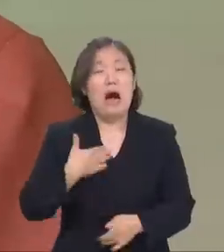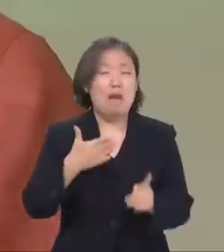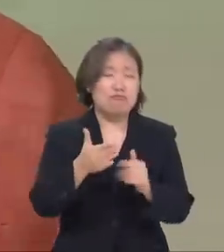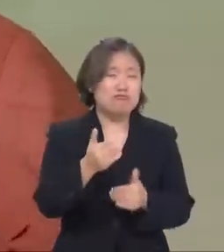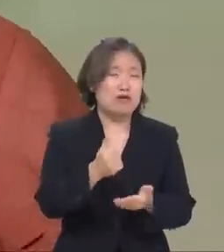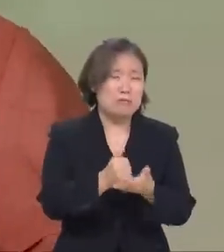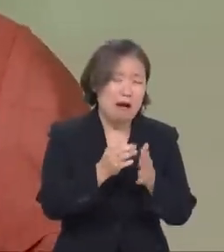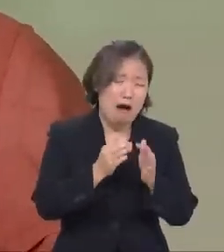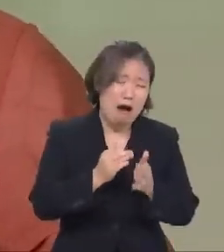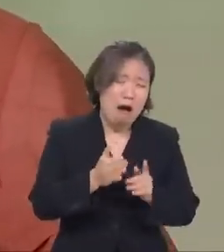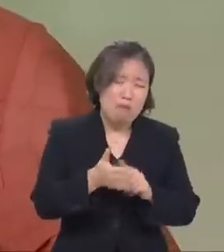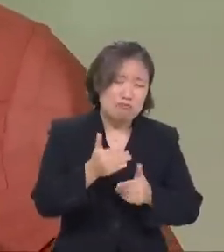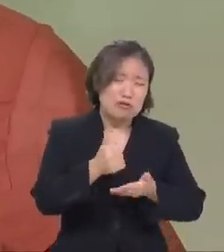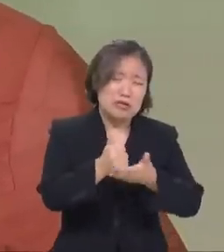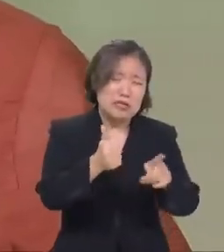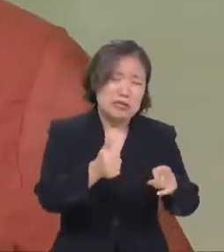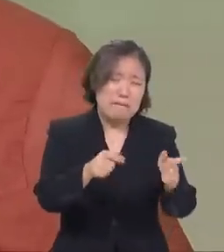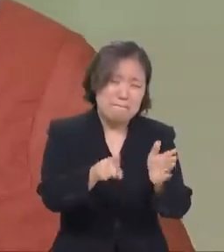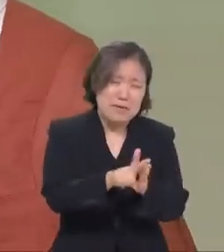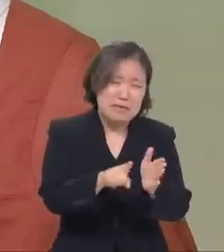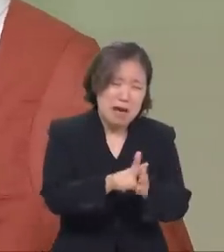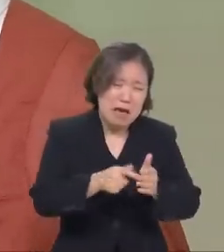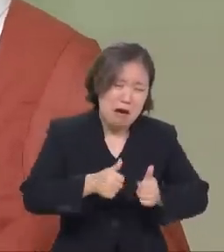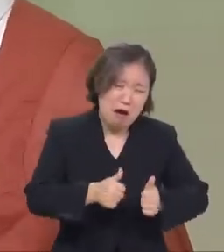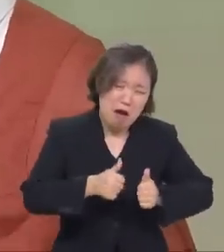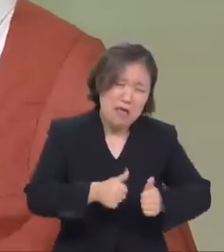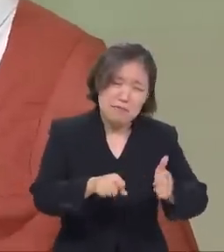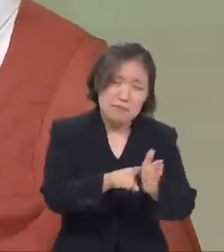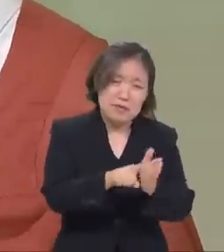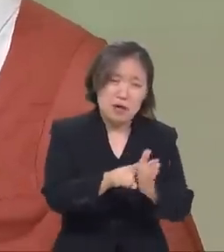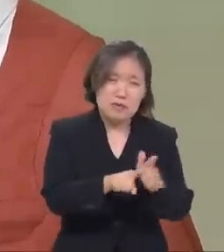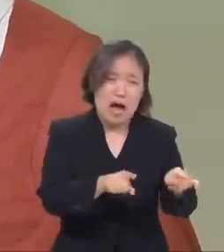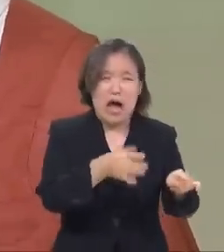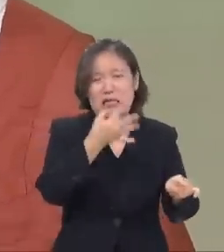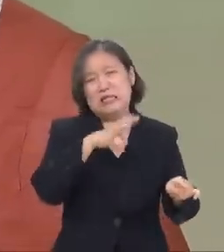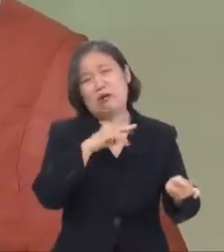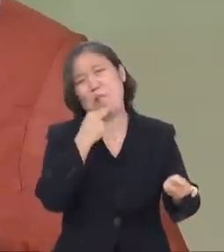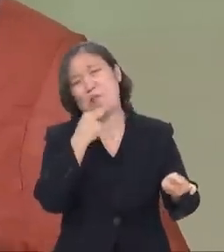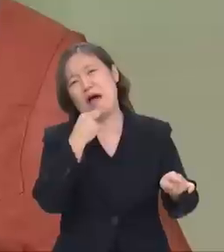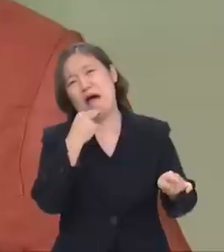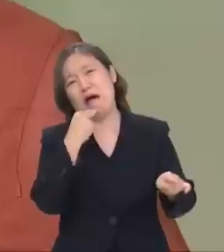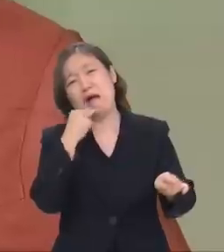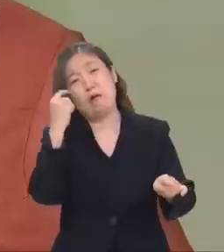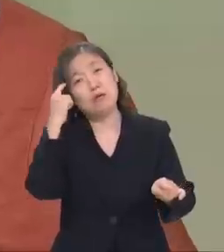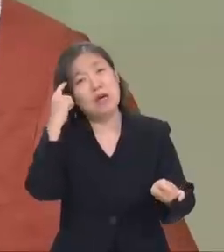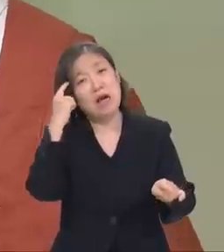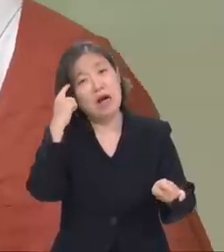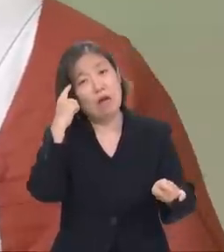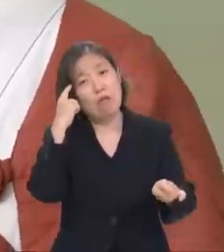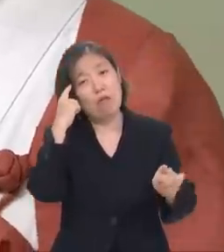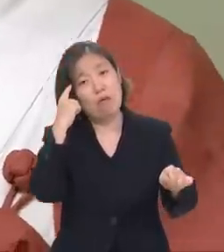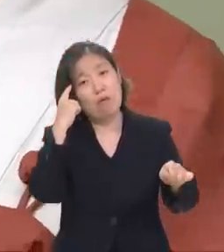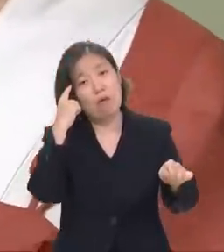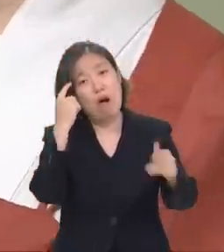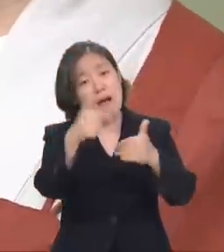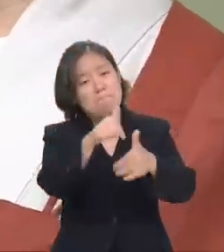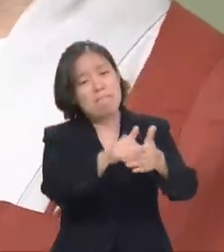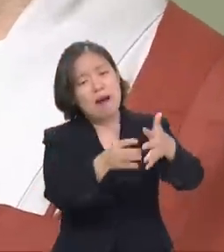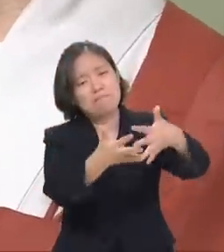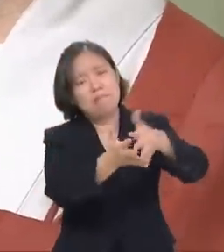없구나 아무 소용없구나라고 그럼 마음의 불심에 다 무너져 버려도 우리